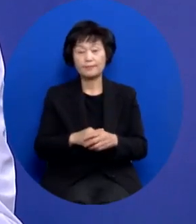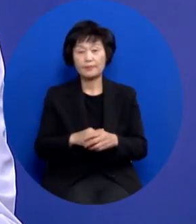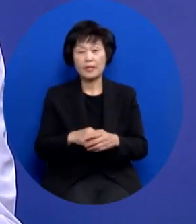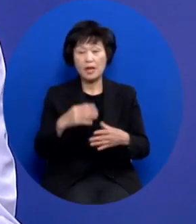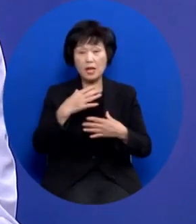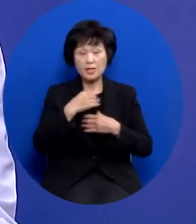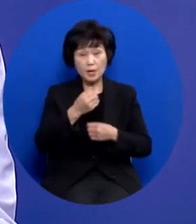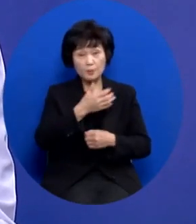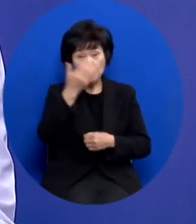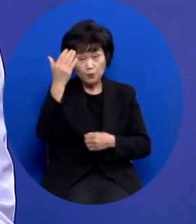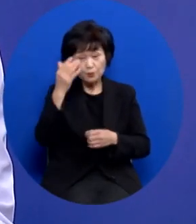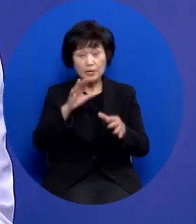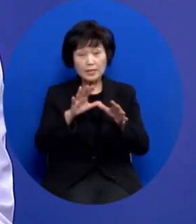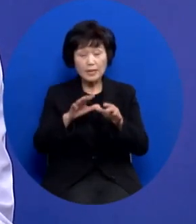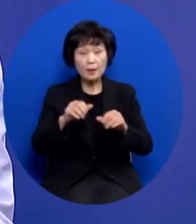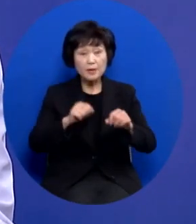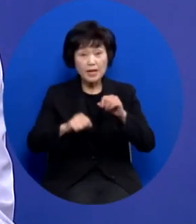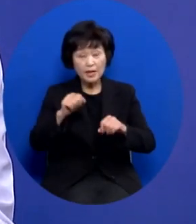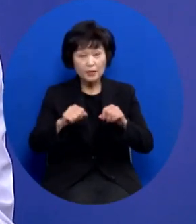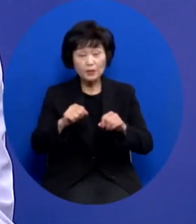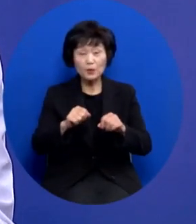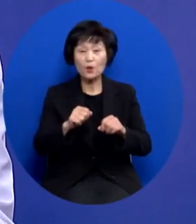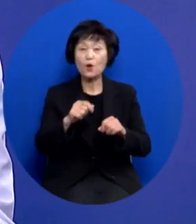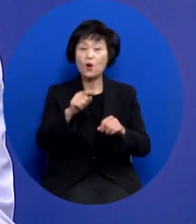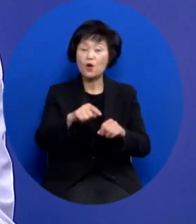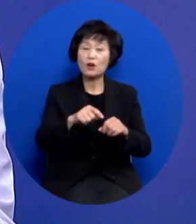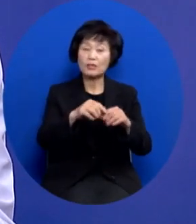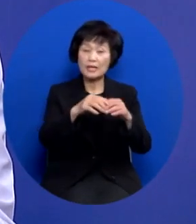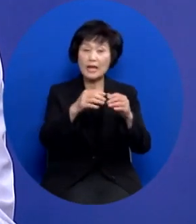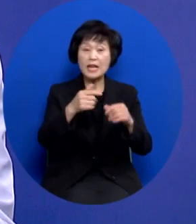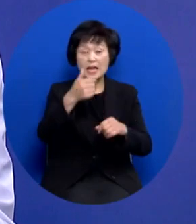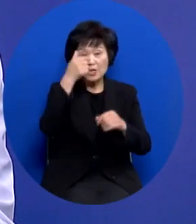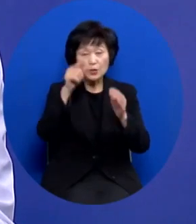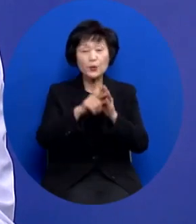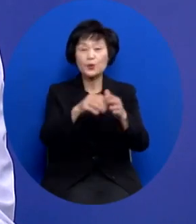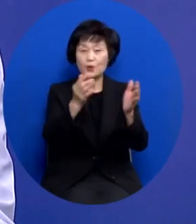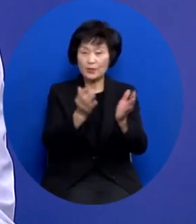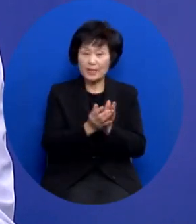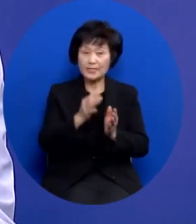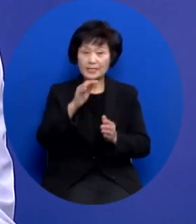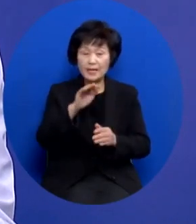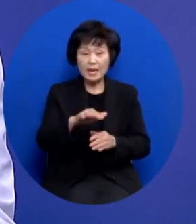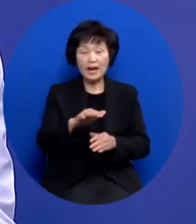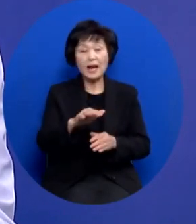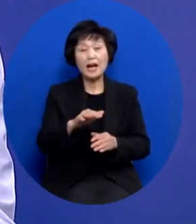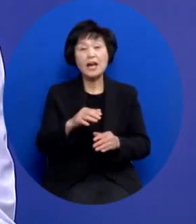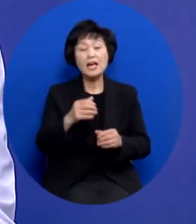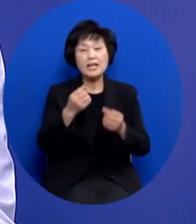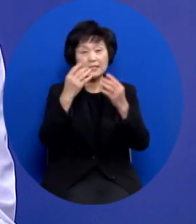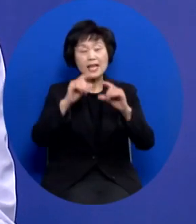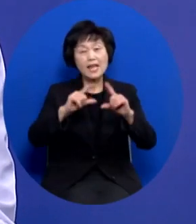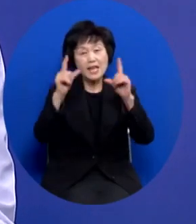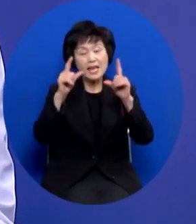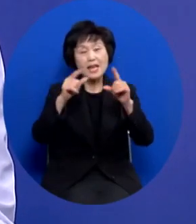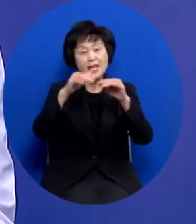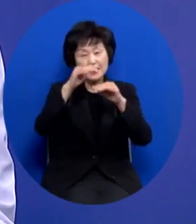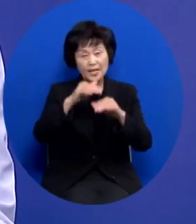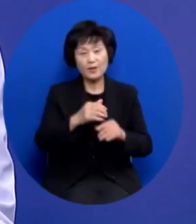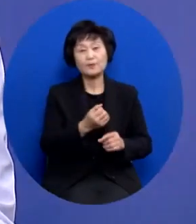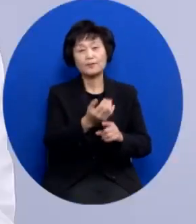샬롬을 꿈꾸는 나비 행동 샬롬 나비가 2023년 신년 대한민국의 반한다를 제목으로 신년 메시지를